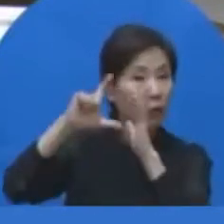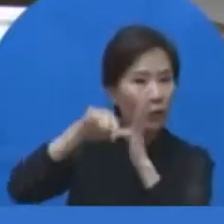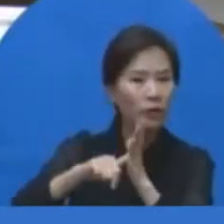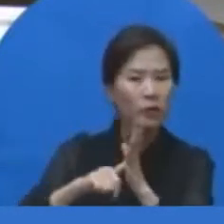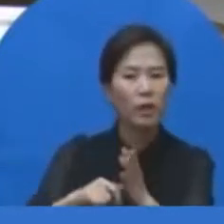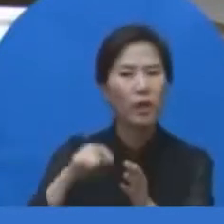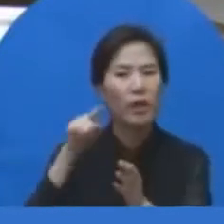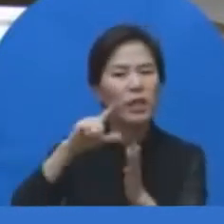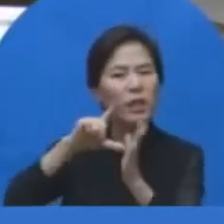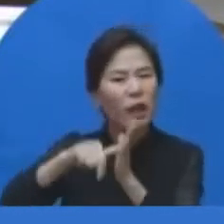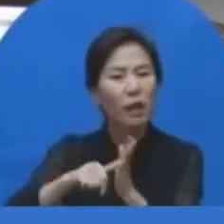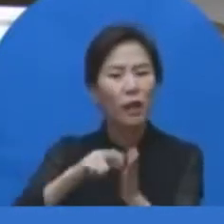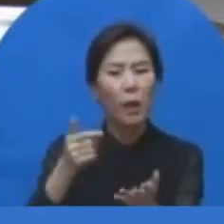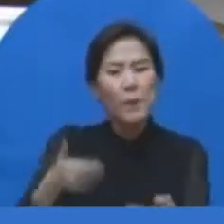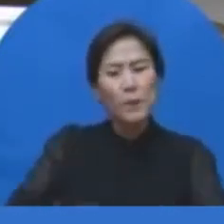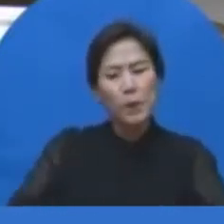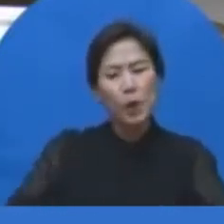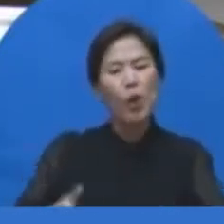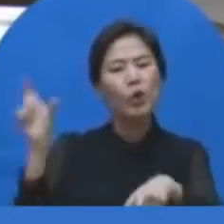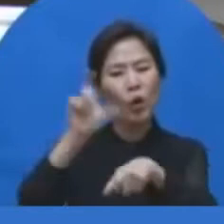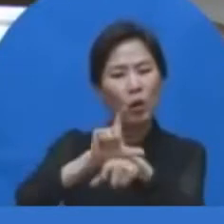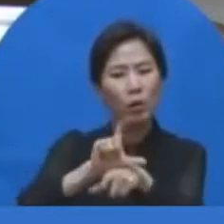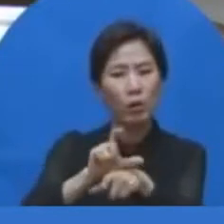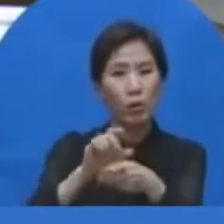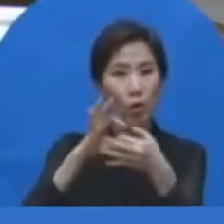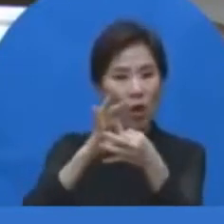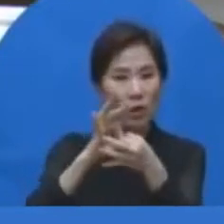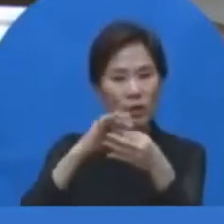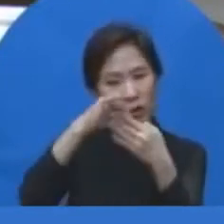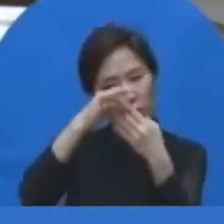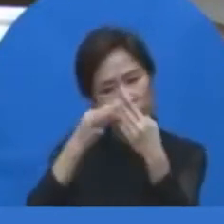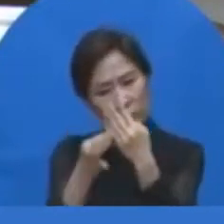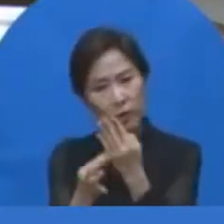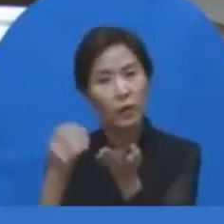사항이 있으면 그 보완을 하는 사항에 대해서만 보충적으로